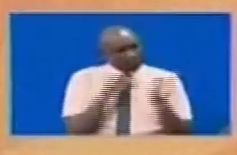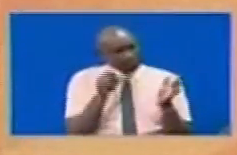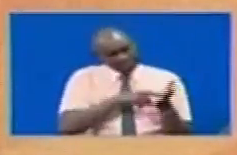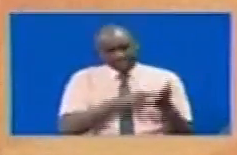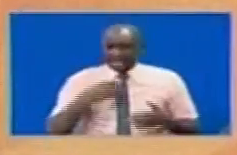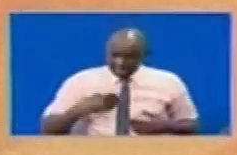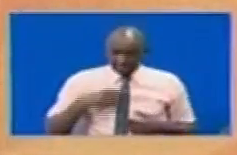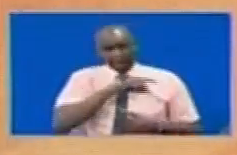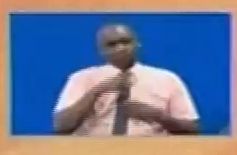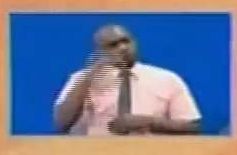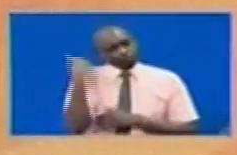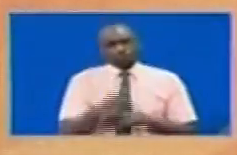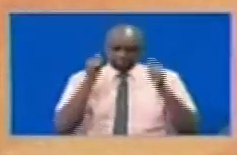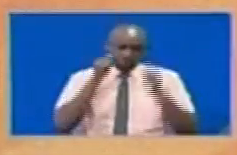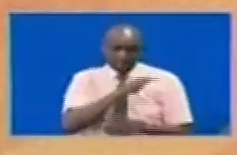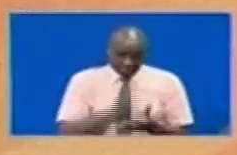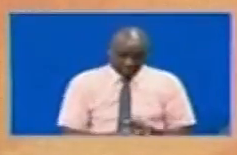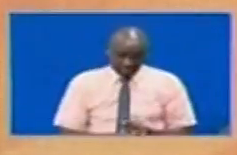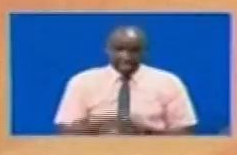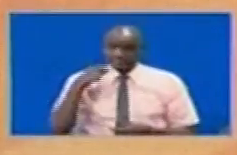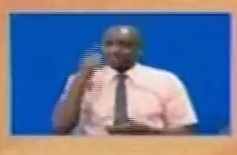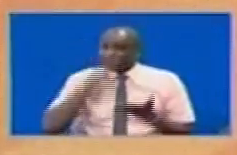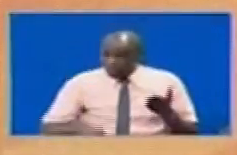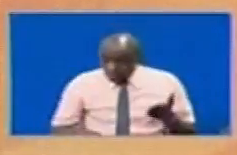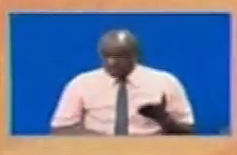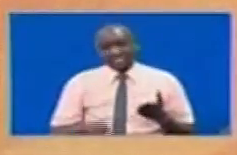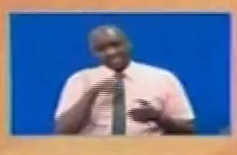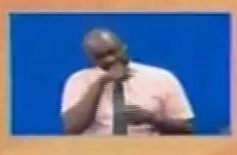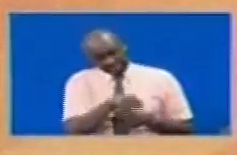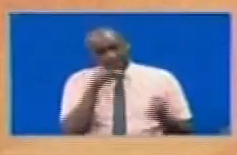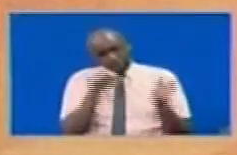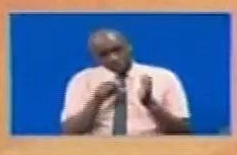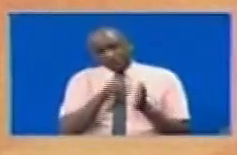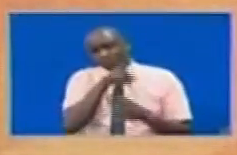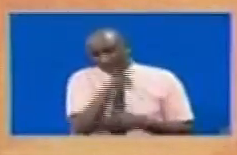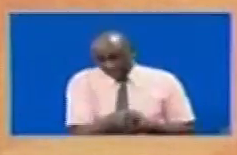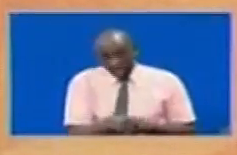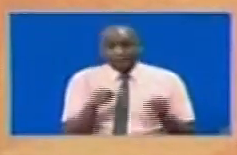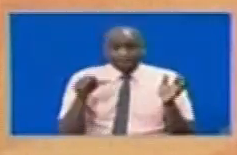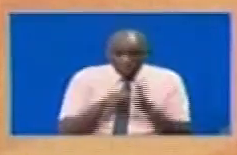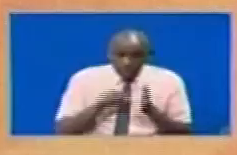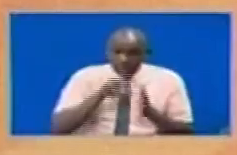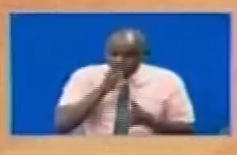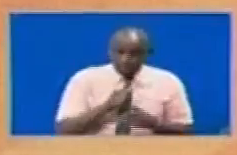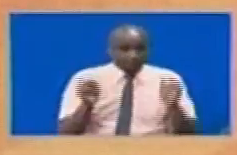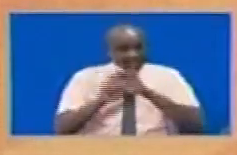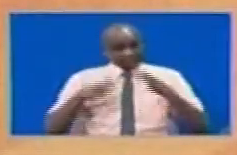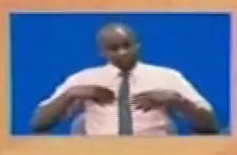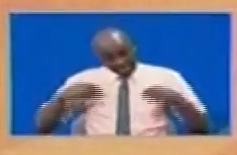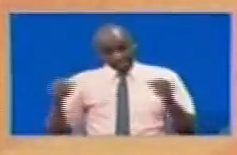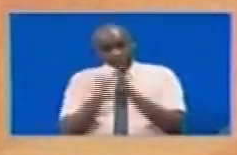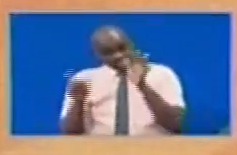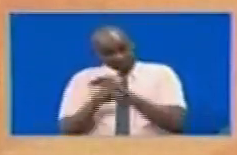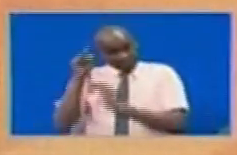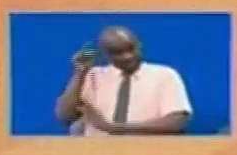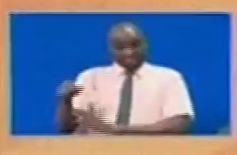mgomo wa madaktari ambao unaendelea. Atwoli alisema kwamba tatizo lililopo linatokana na mzozo uliopo kati ya waziri wa afya na katibu